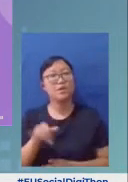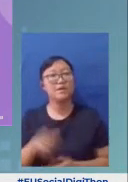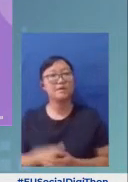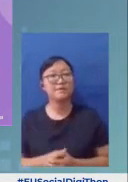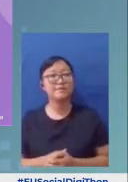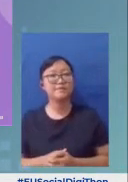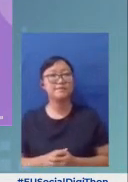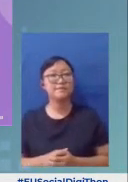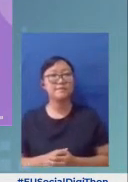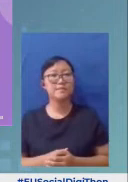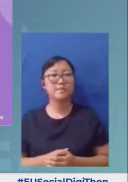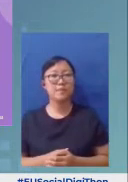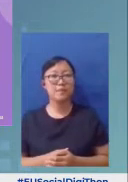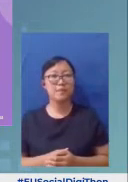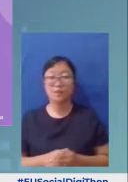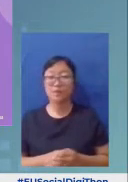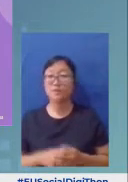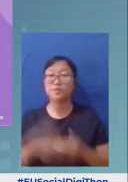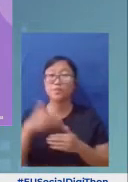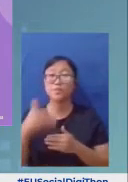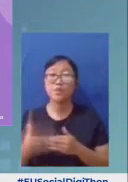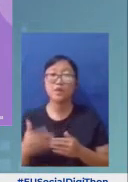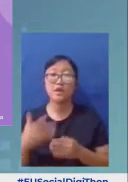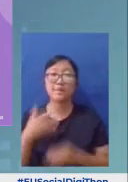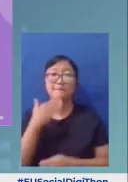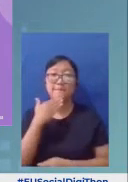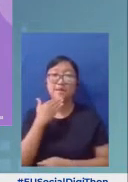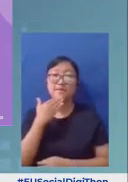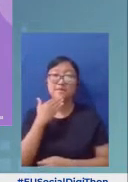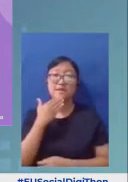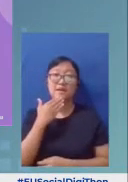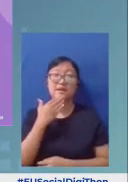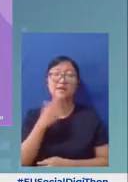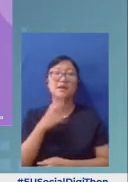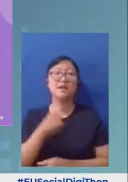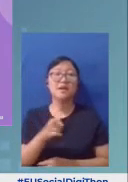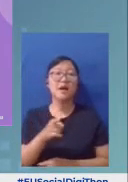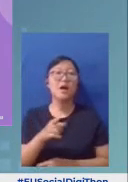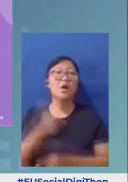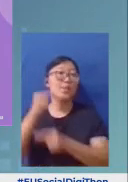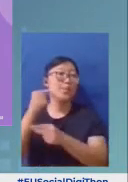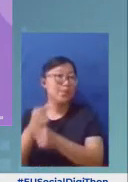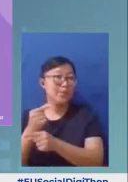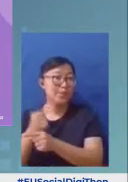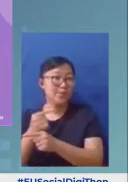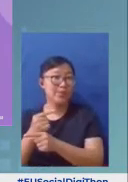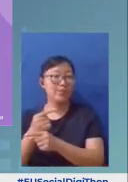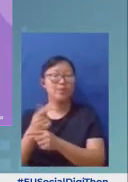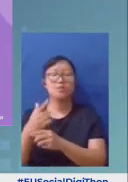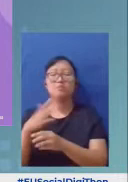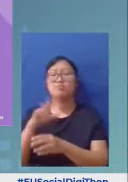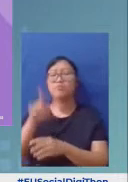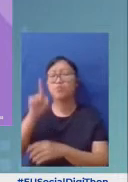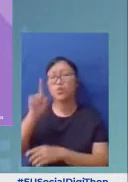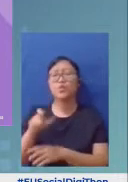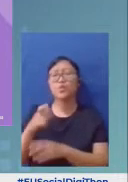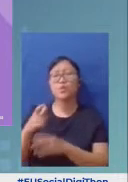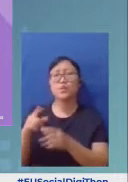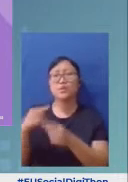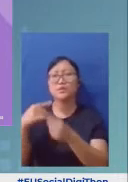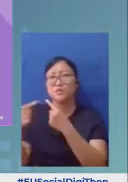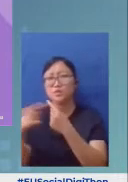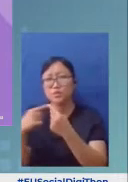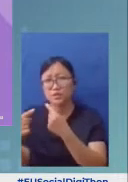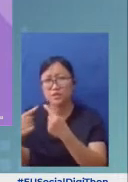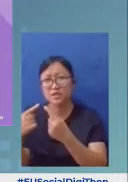sini nih maksudnya sekolah tuh ya guru tuh perlu nih ada diskusi-diskusi. Kita tuh kalau misalnya melakukan